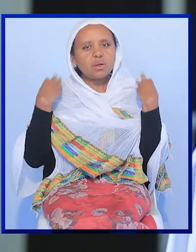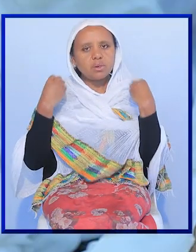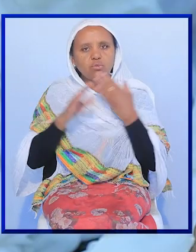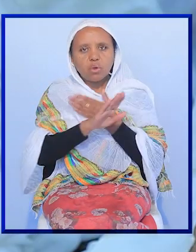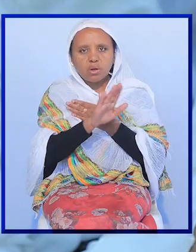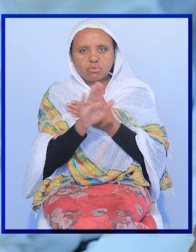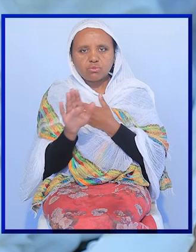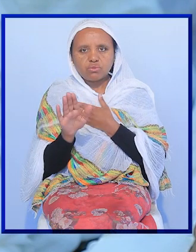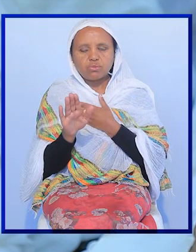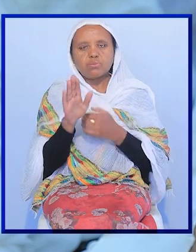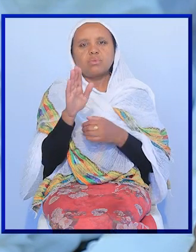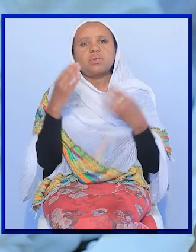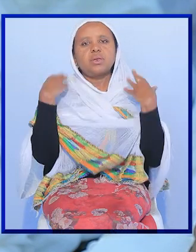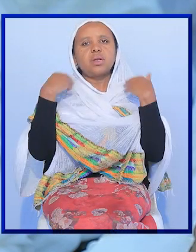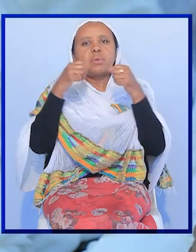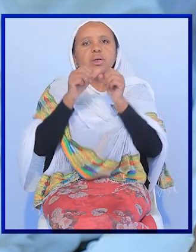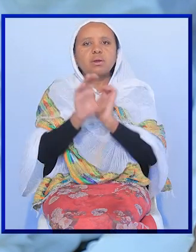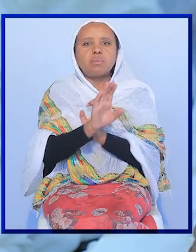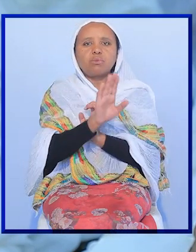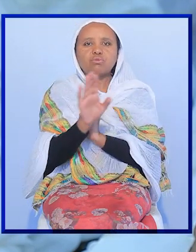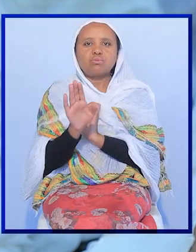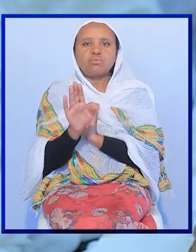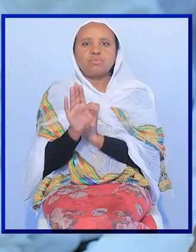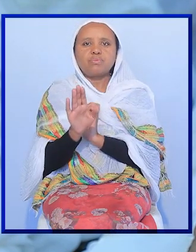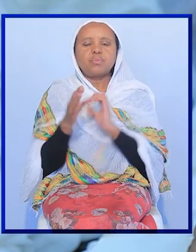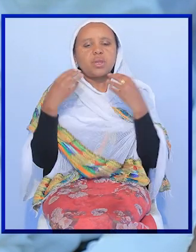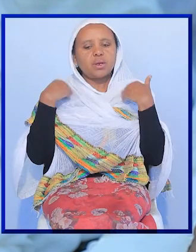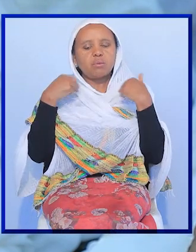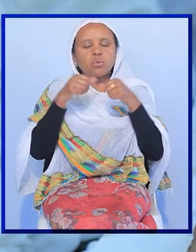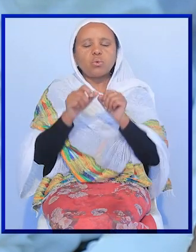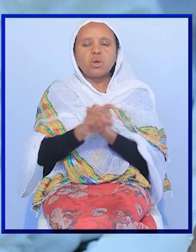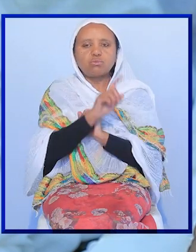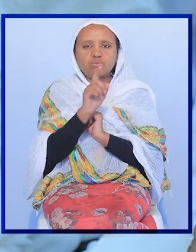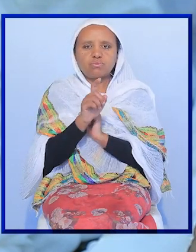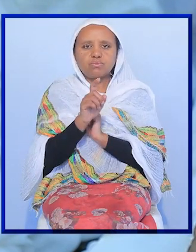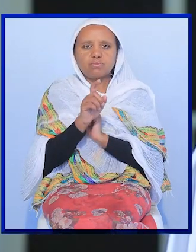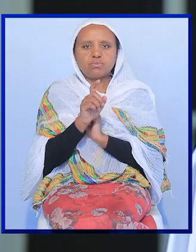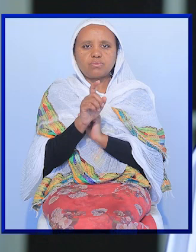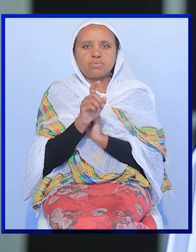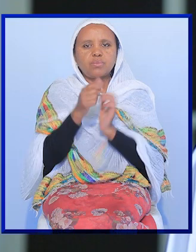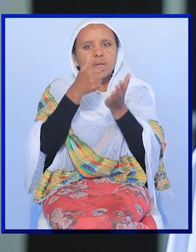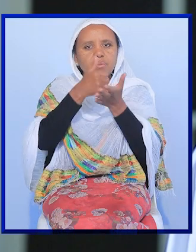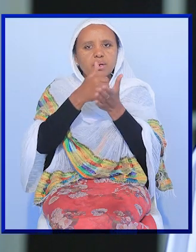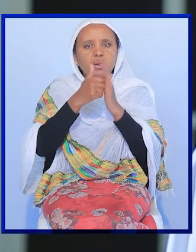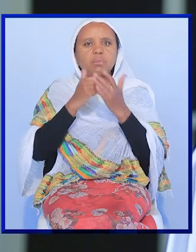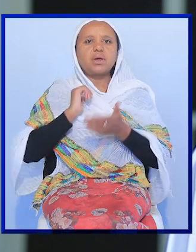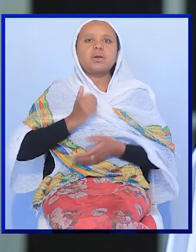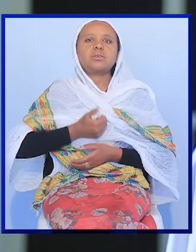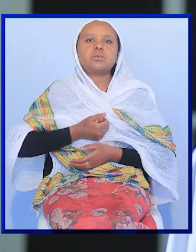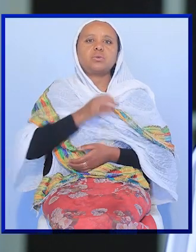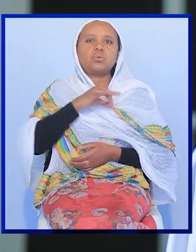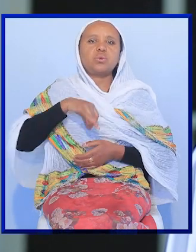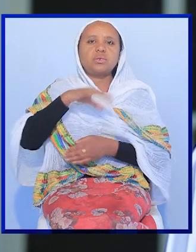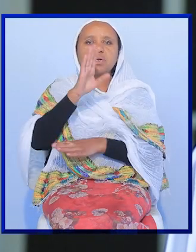አላችሁ እንደምን ከረማችሁ እንደምን ቆያችሁ አሜን አምላካችን